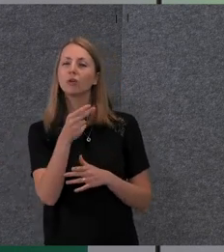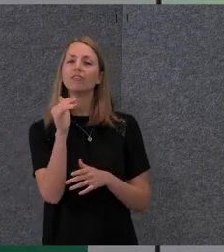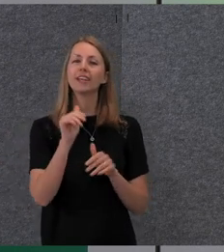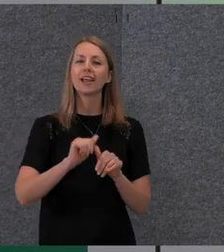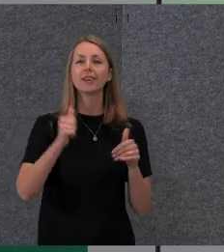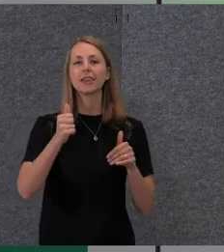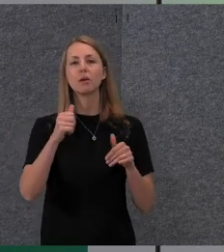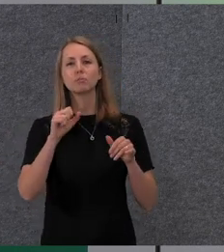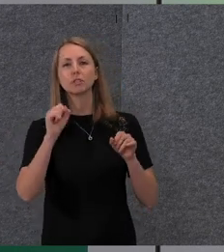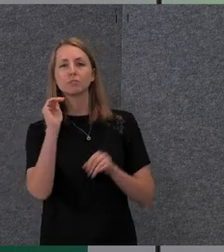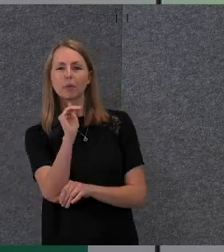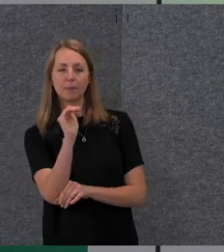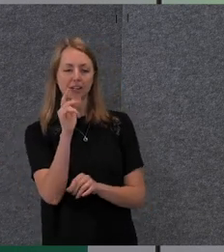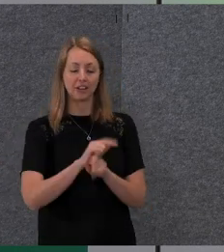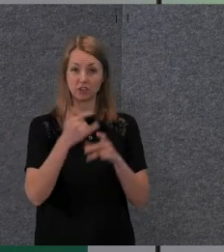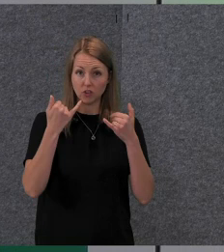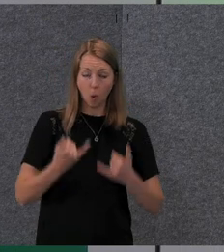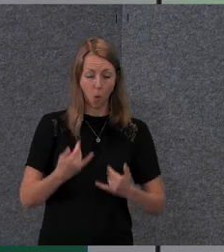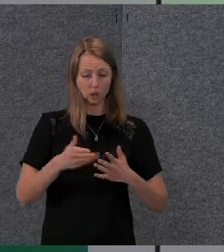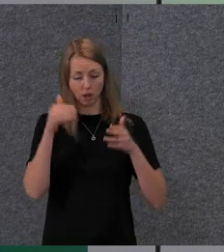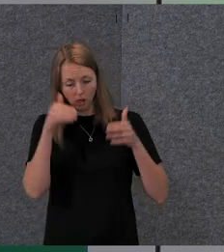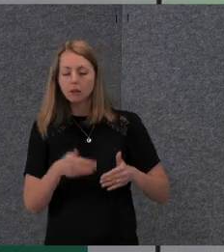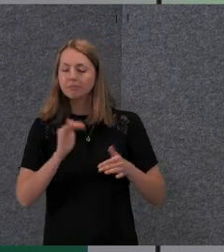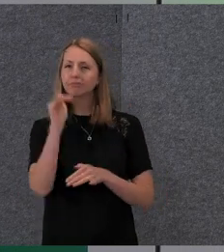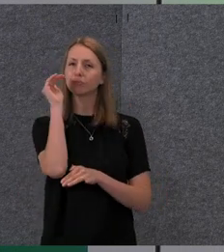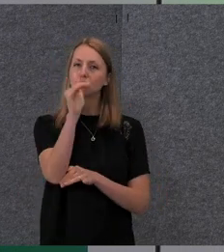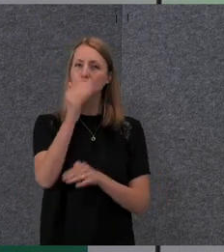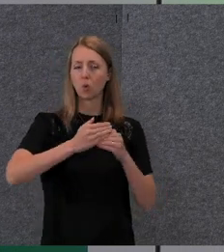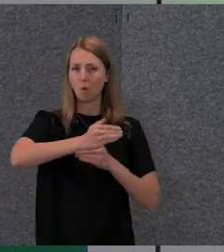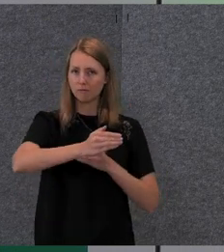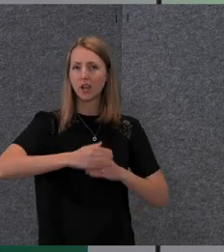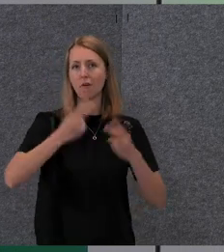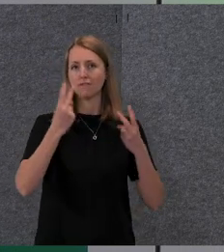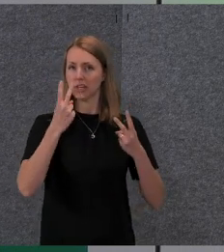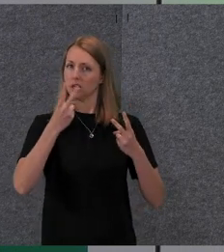Lebensperspektive jenseits des Hier und Heute ganz praktisch zu